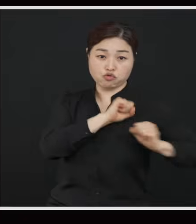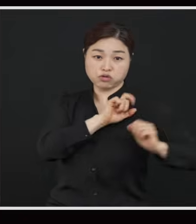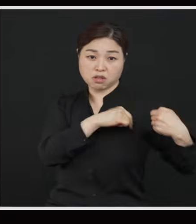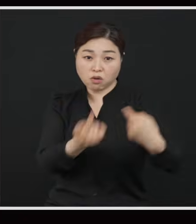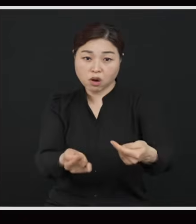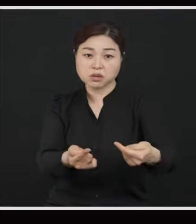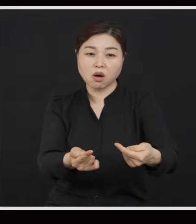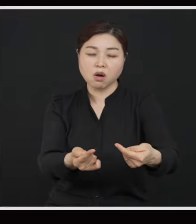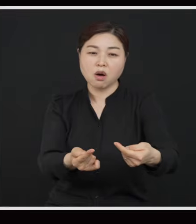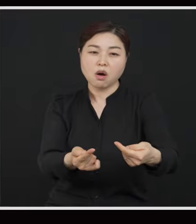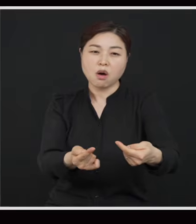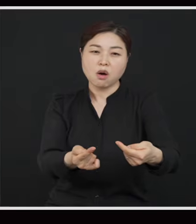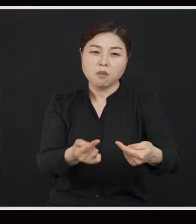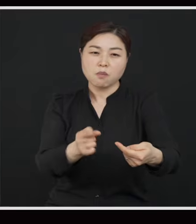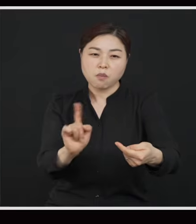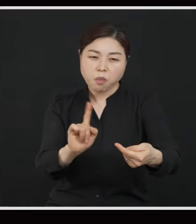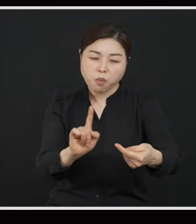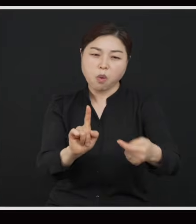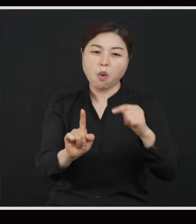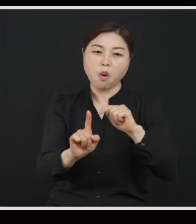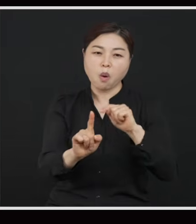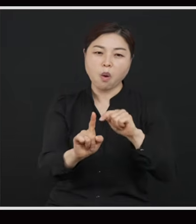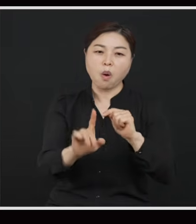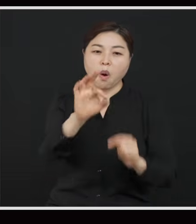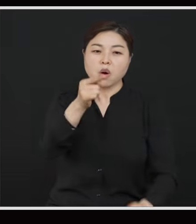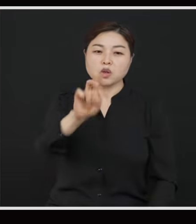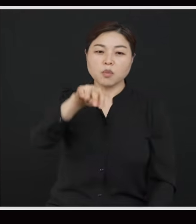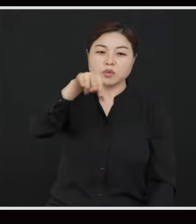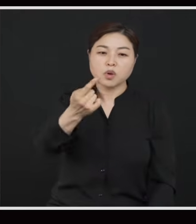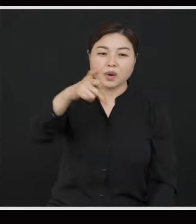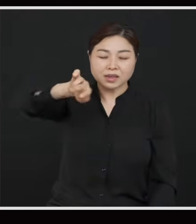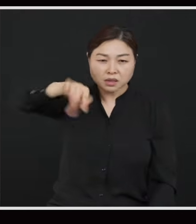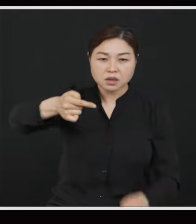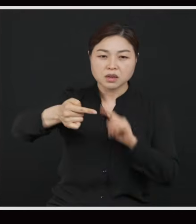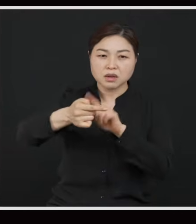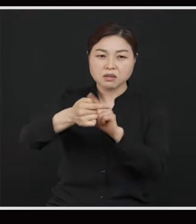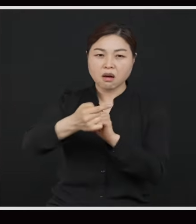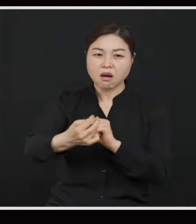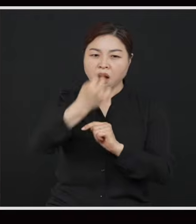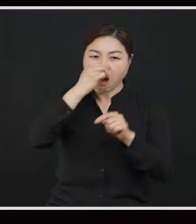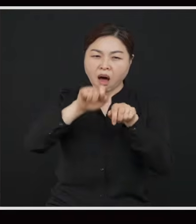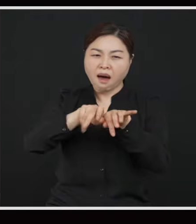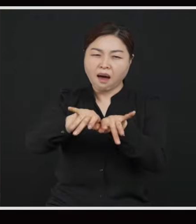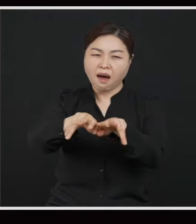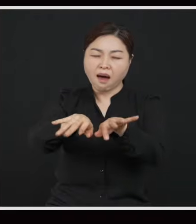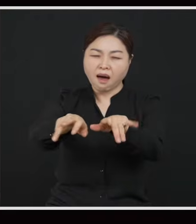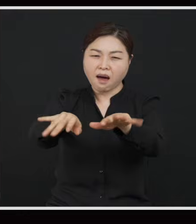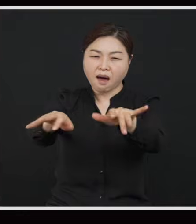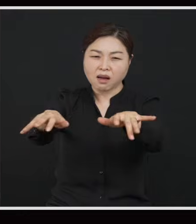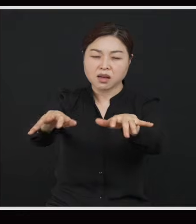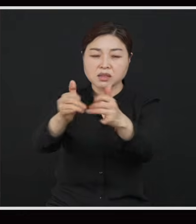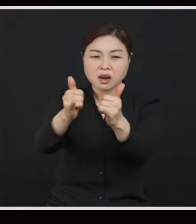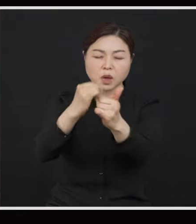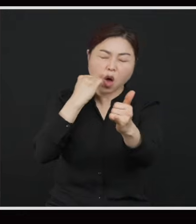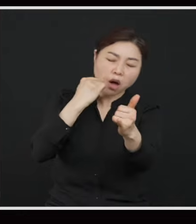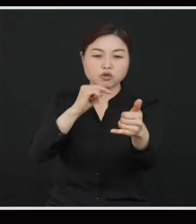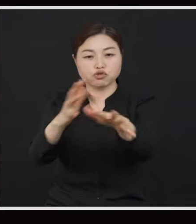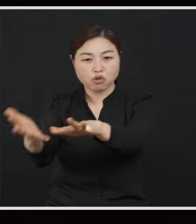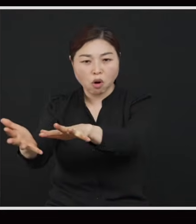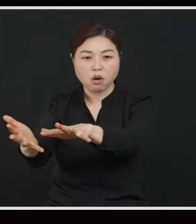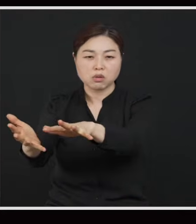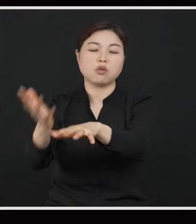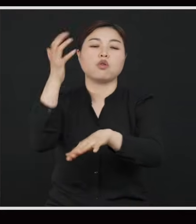해가지고 화학전을 지휘하는 대위가 됩니다. 그래서 전범 재판에